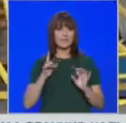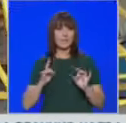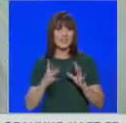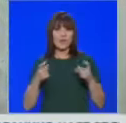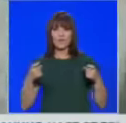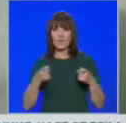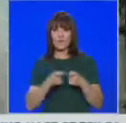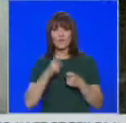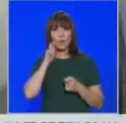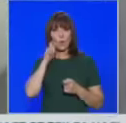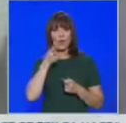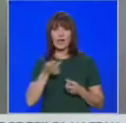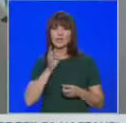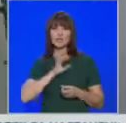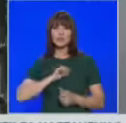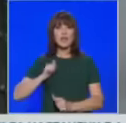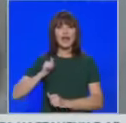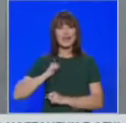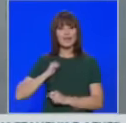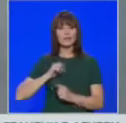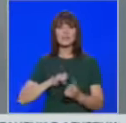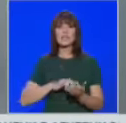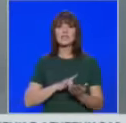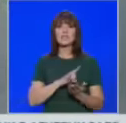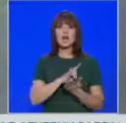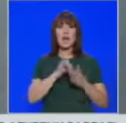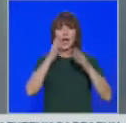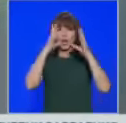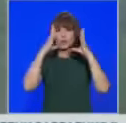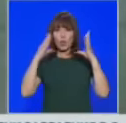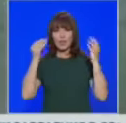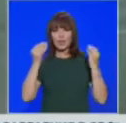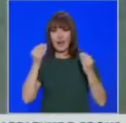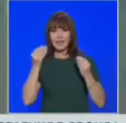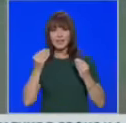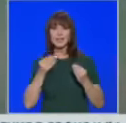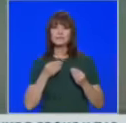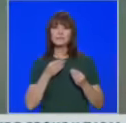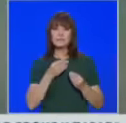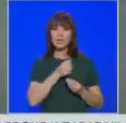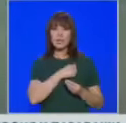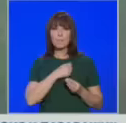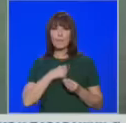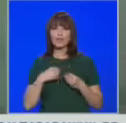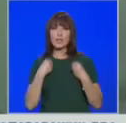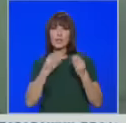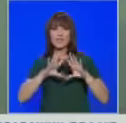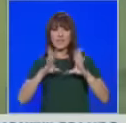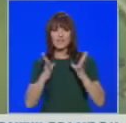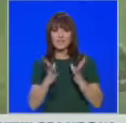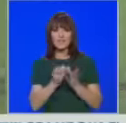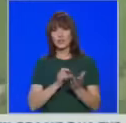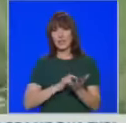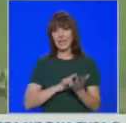войната Украина ще получи натовски самолети. Досега Словакия и Полша предоставиха на Киев всичките си съветски изтребители.